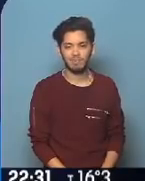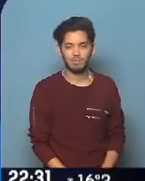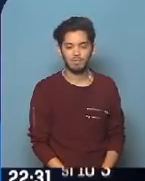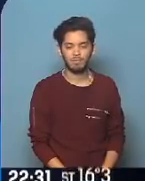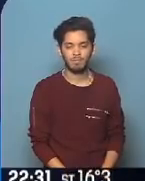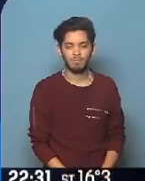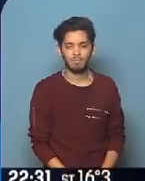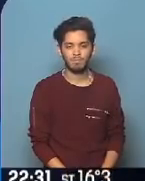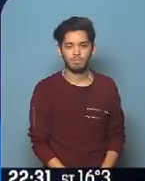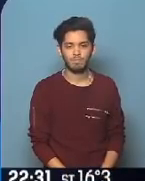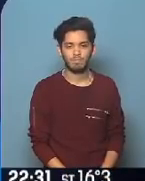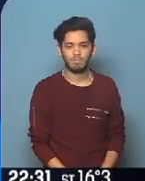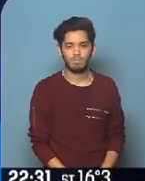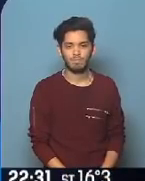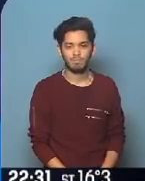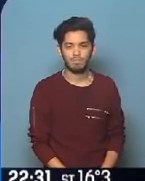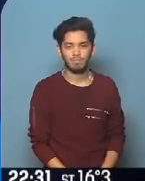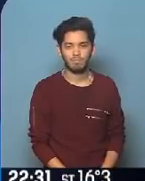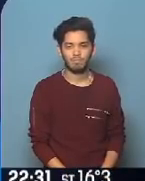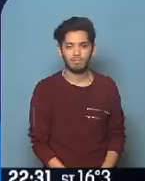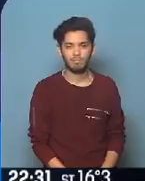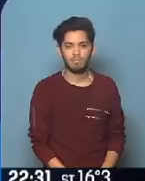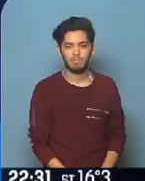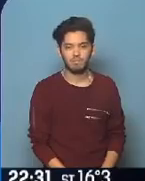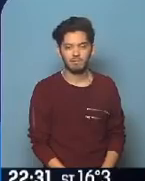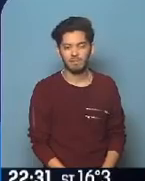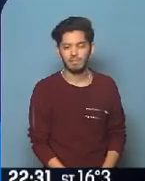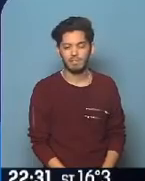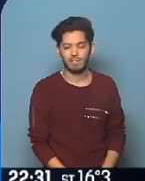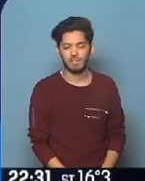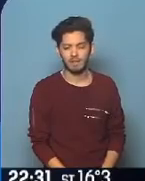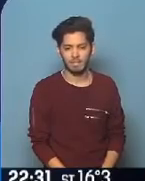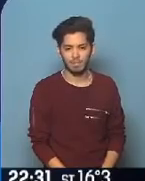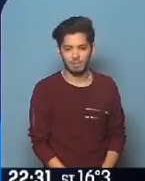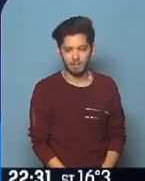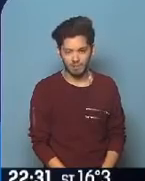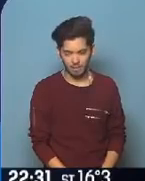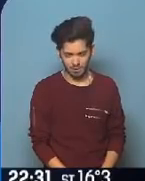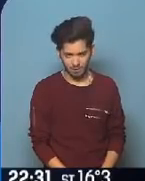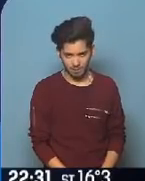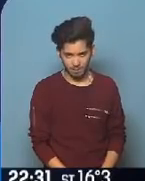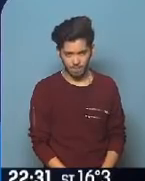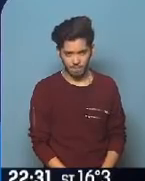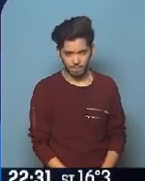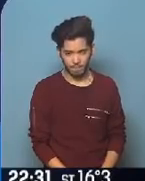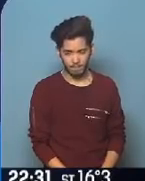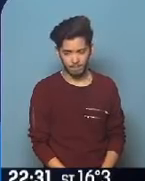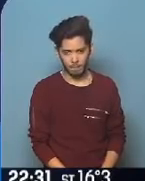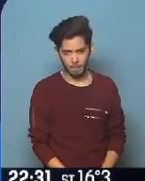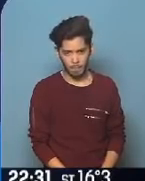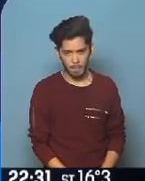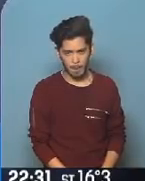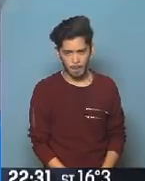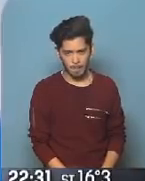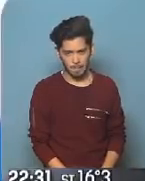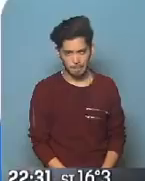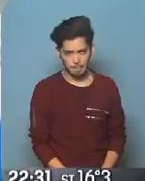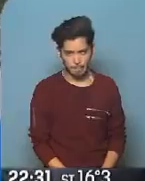协商，慎重的、妥善的处理与条约相关的问题，在退约的问题上三思而后